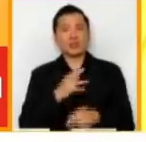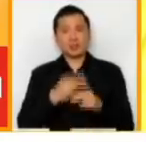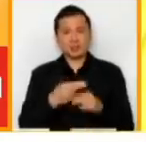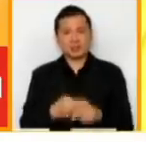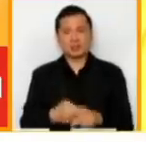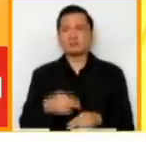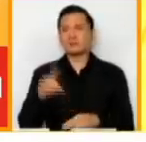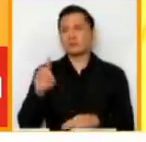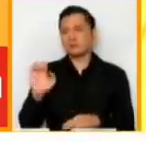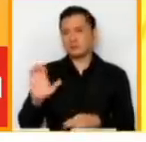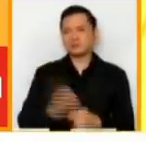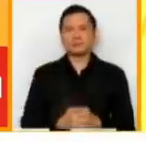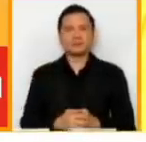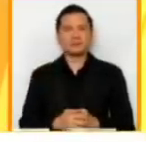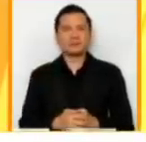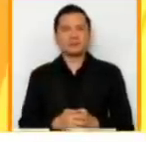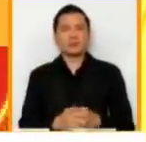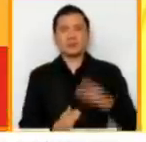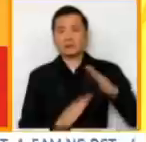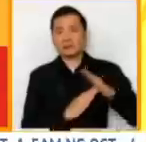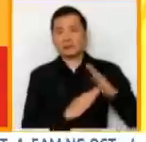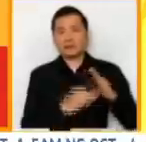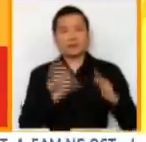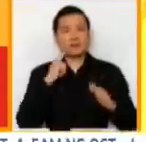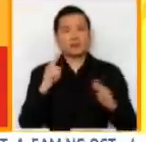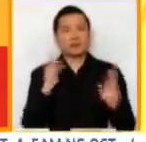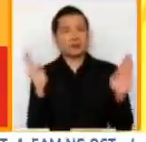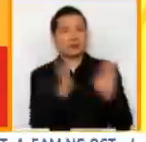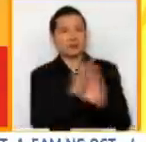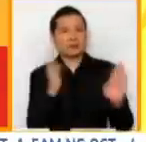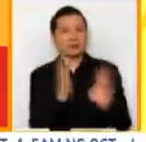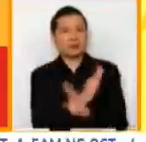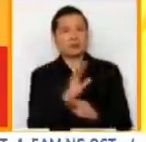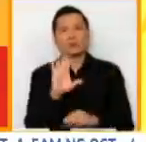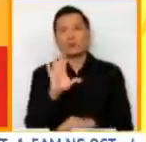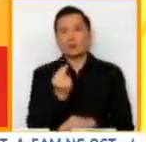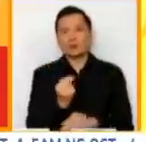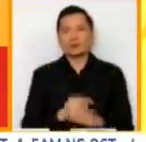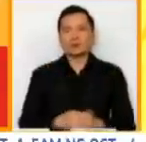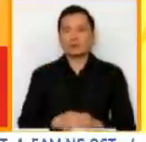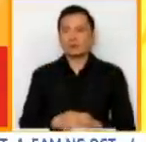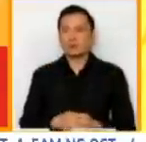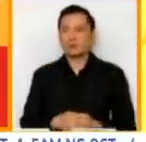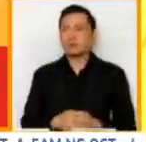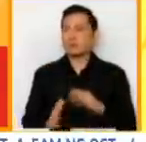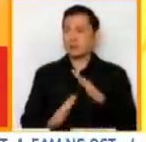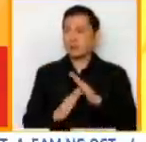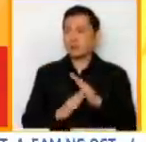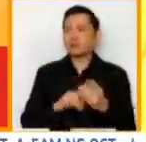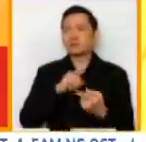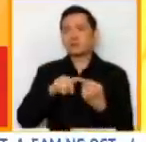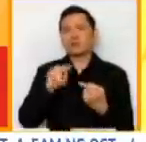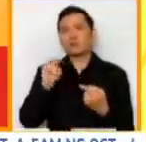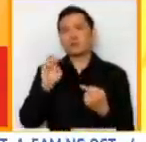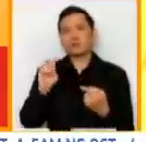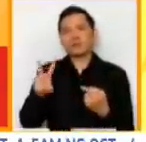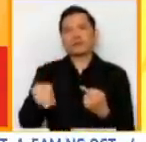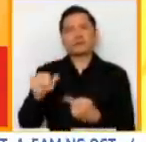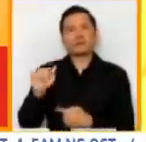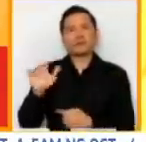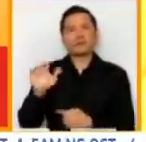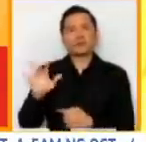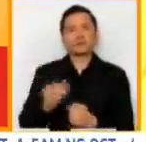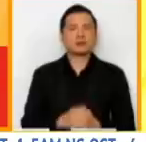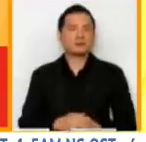yan. Yung deadline ng substitution, hanggang kailan, sir? Pwede ang deadline ng substitution is until November 15.